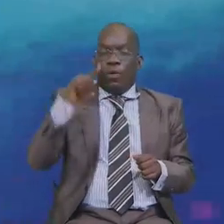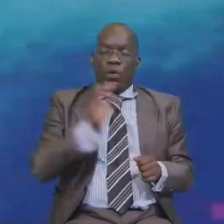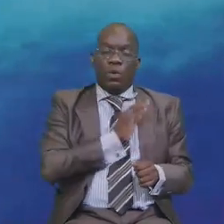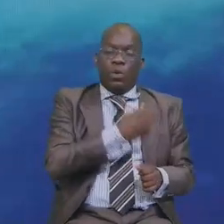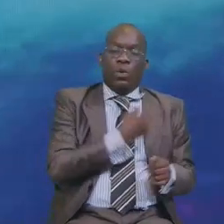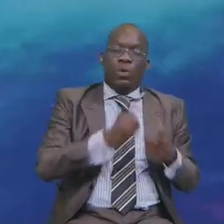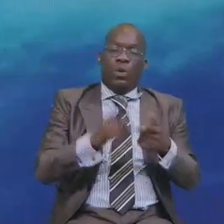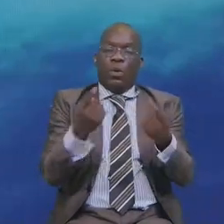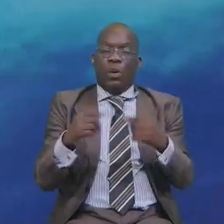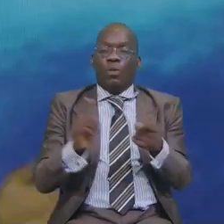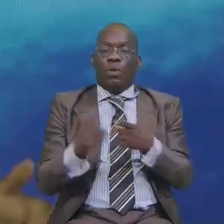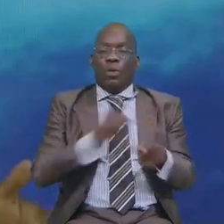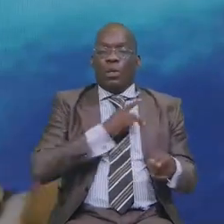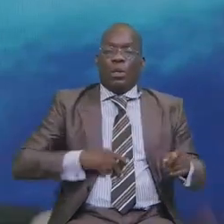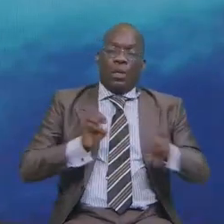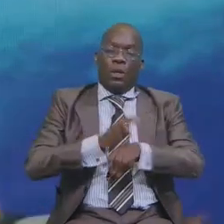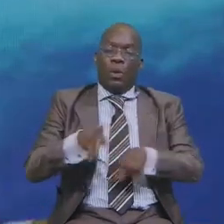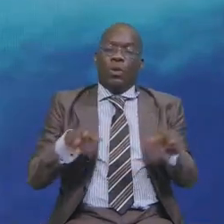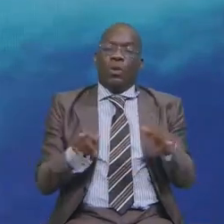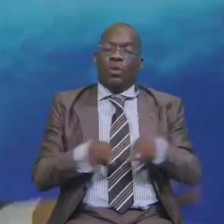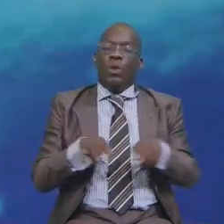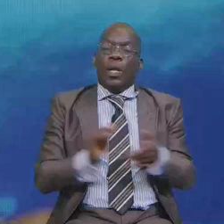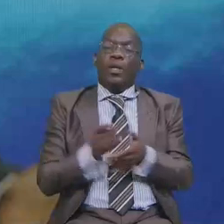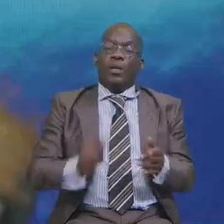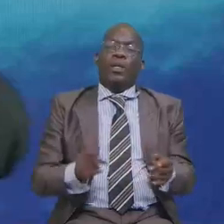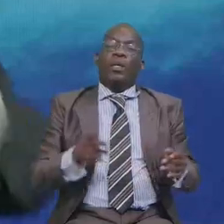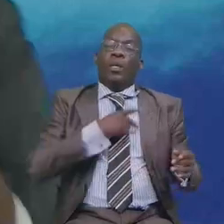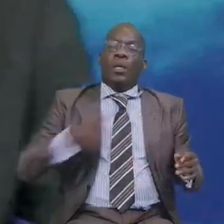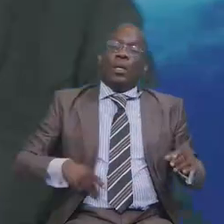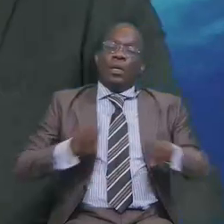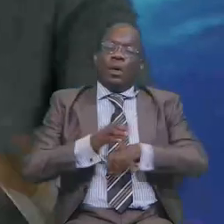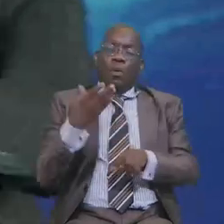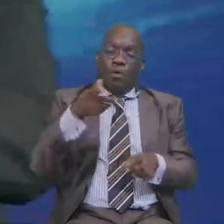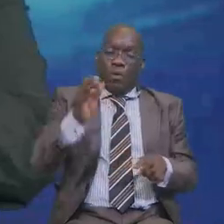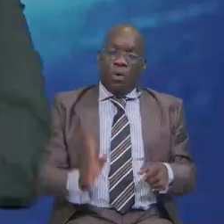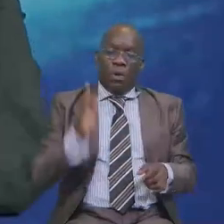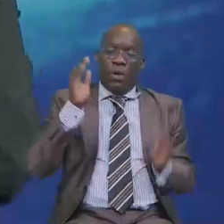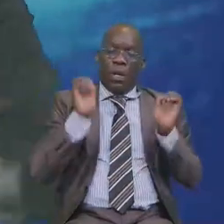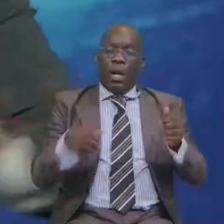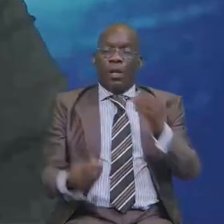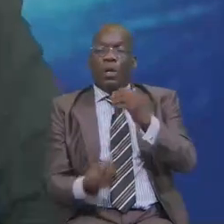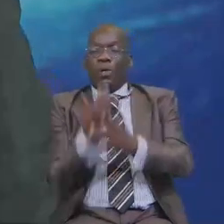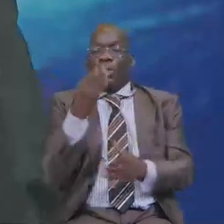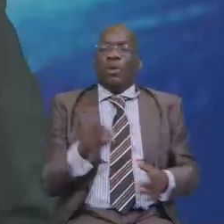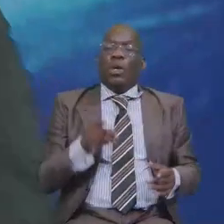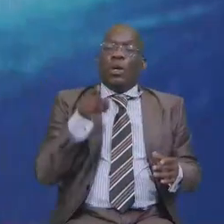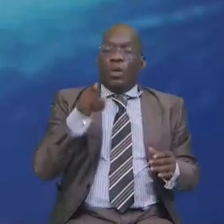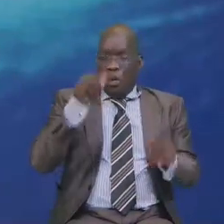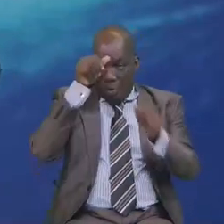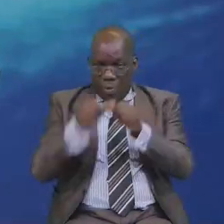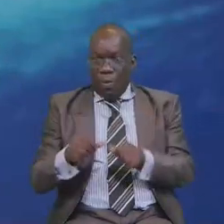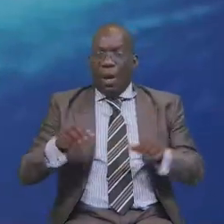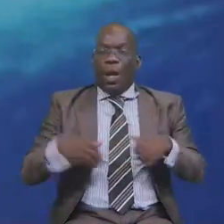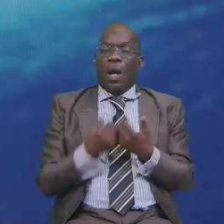royaume afin que le royaume de Dieu soit élargi. Rappelez-vous comment vous donnez tout par le